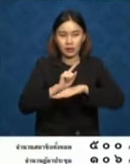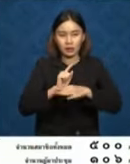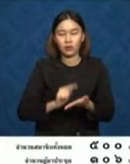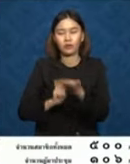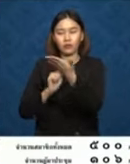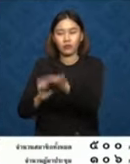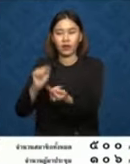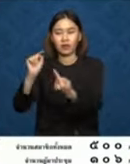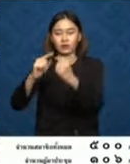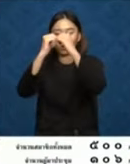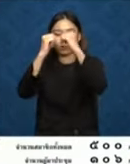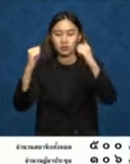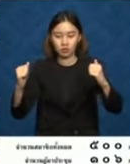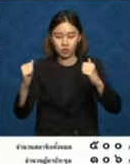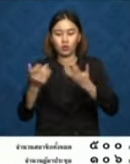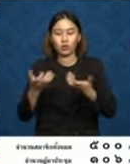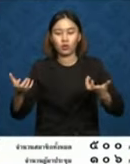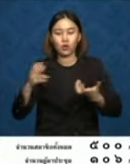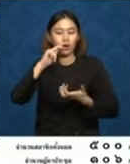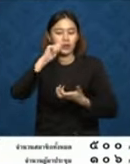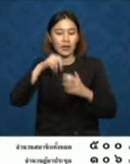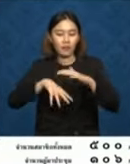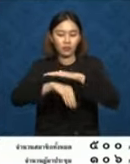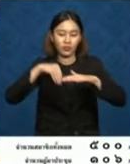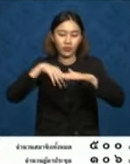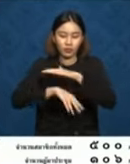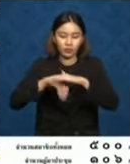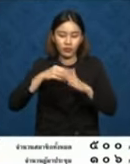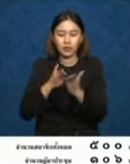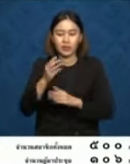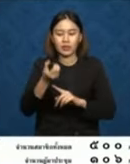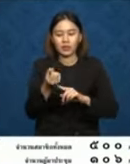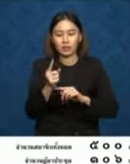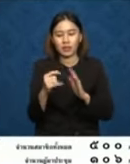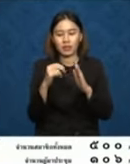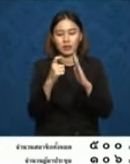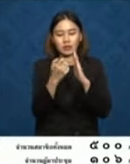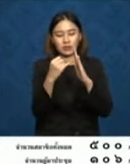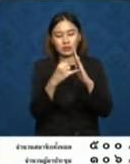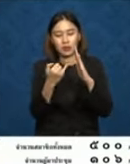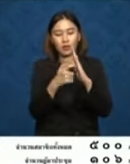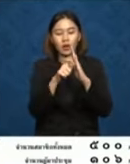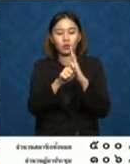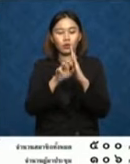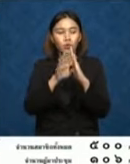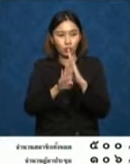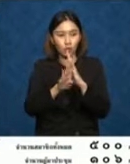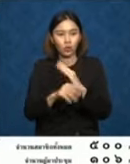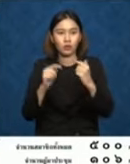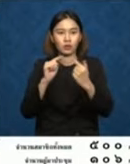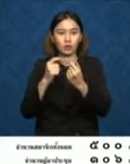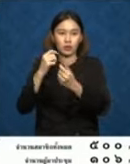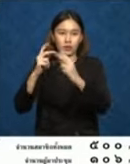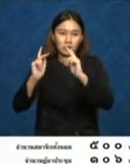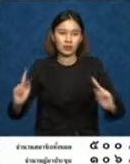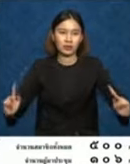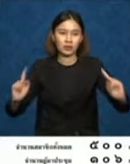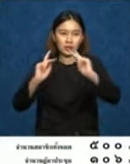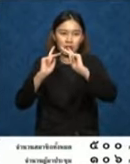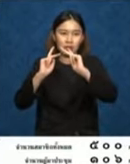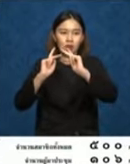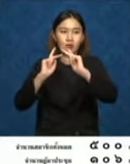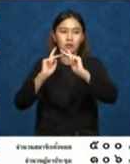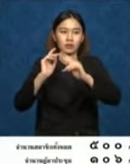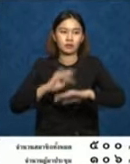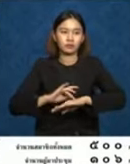ไปยังสำนักทรัพยากรน้ำบาดาลเขต11จังหวัดอุบลราชธานีสังกัดกระทรวงทรัพยากรธรรมช